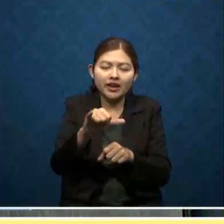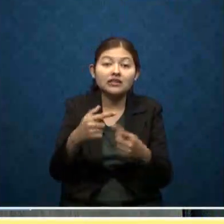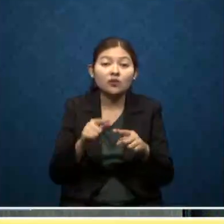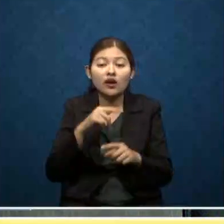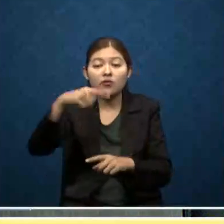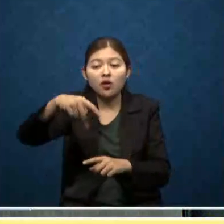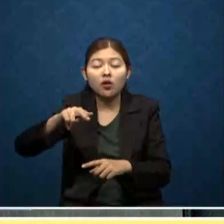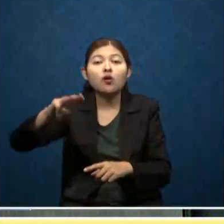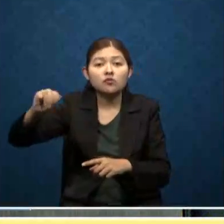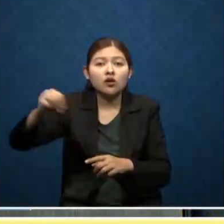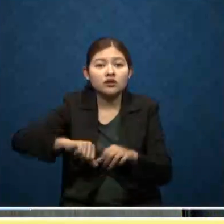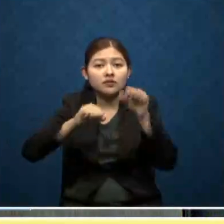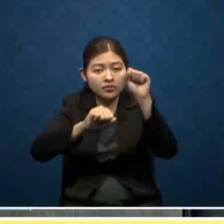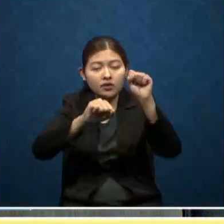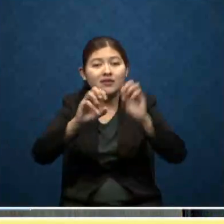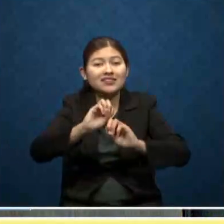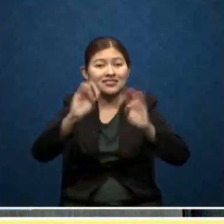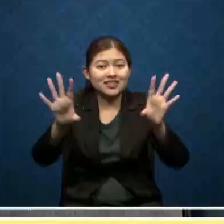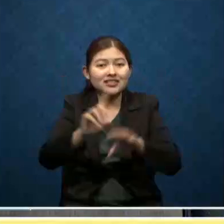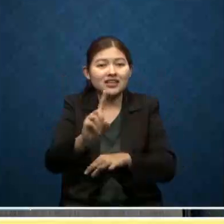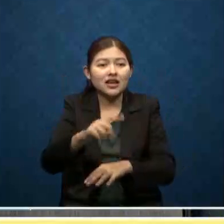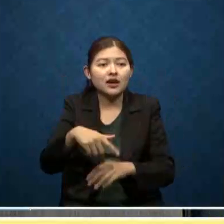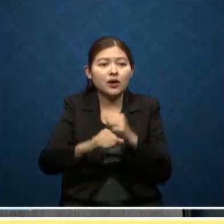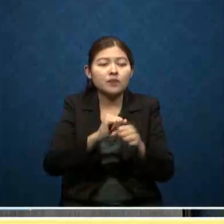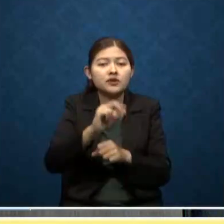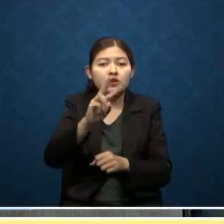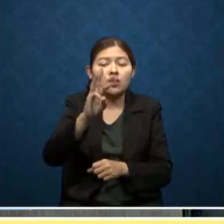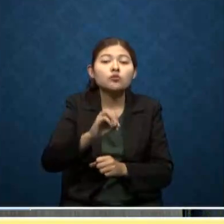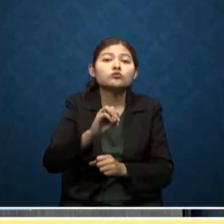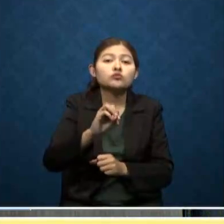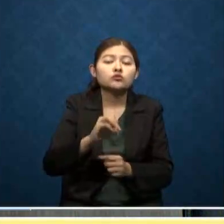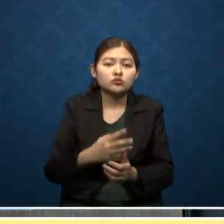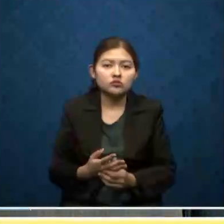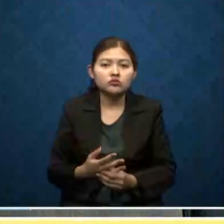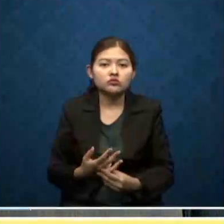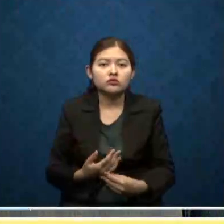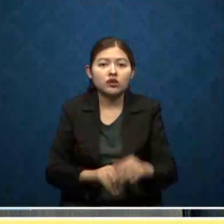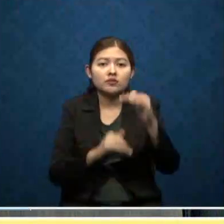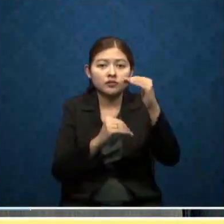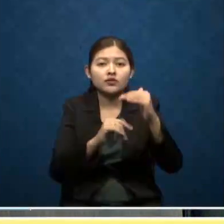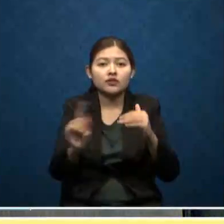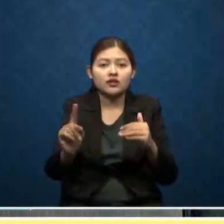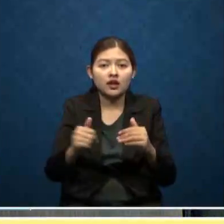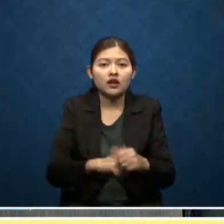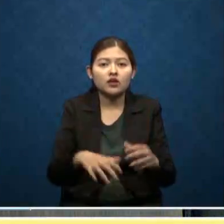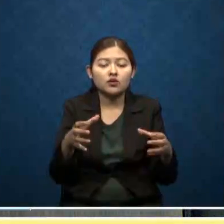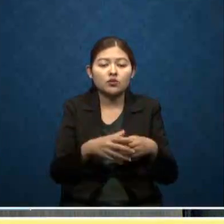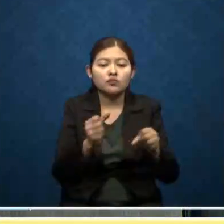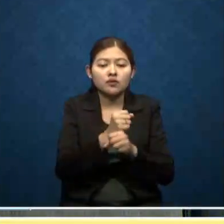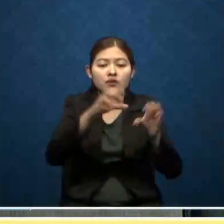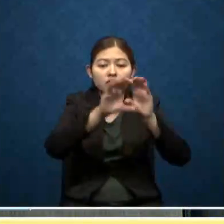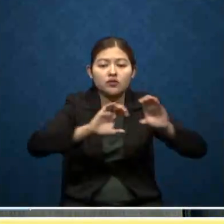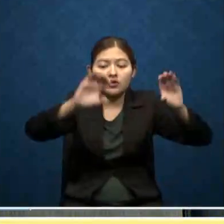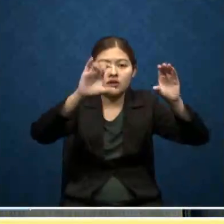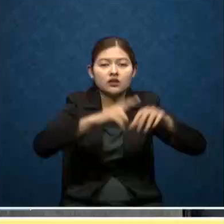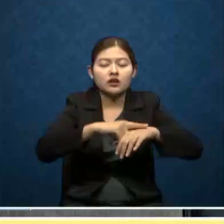ที่กำหนดไว้ชัดเจนนะครับในพรบปี 60นะฮะกำหนดไว้ว่าหน่วยงานของรัฐทุกหน่วยมี